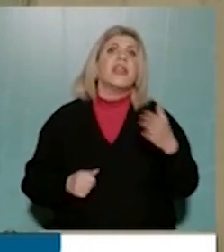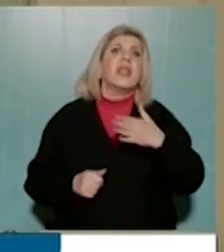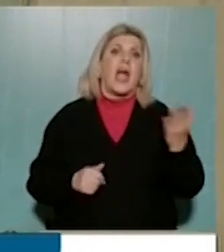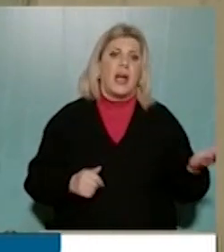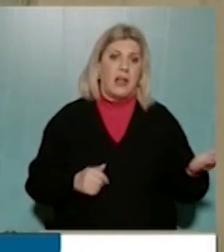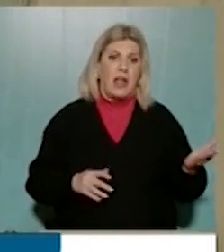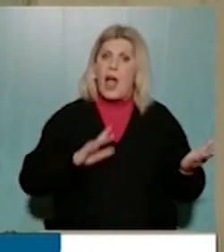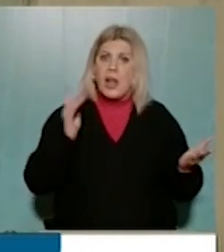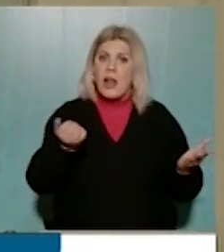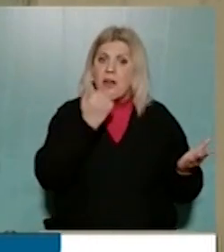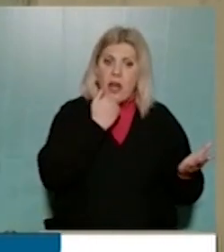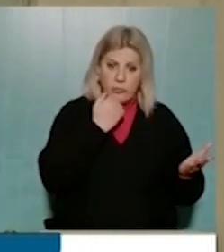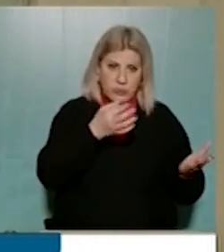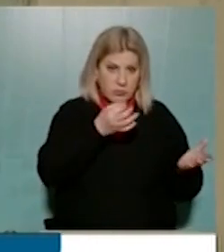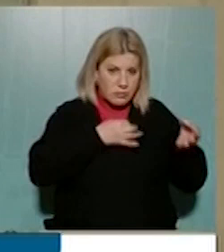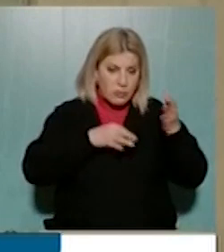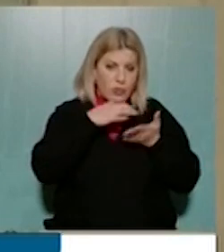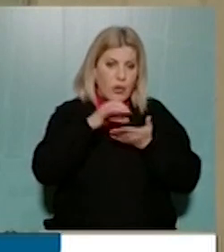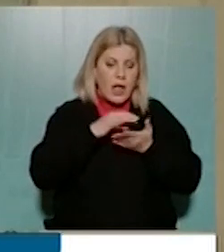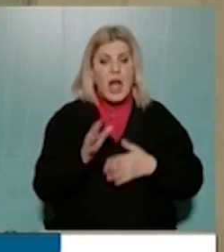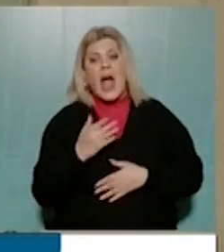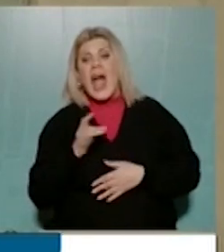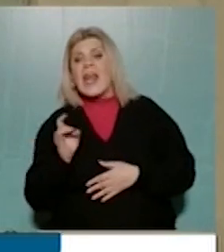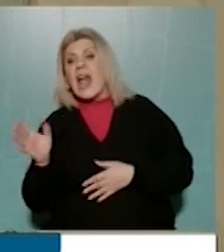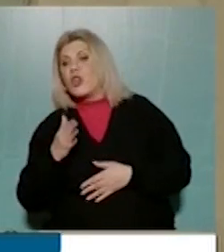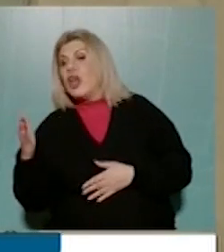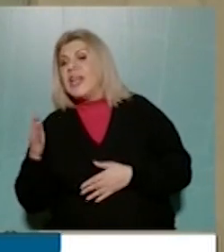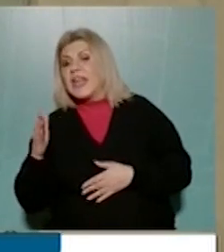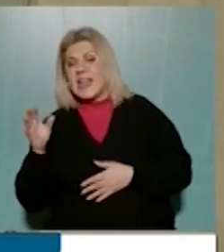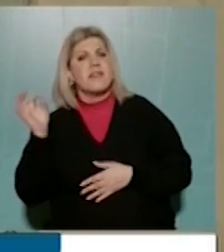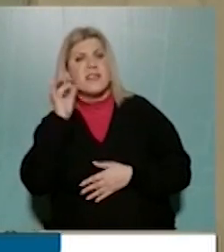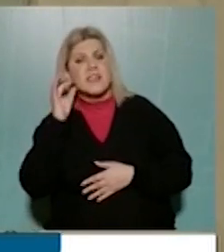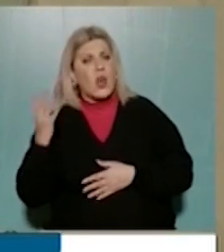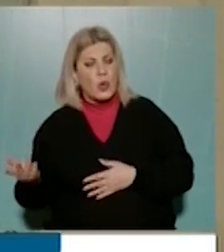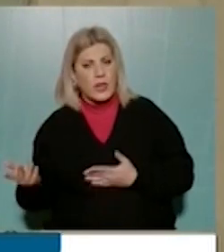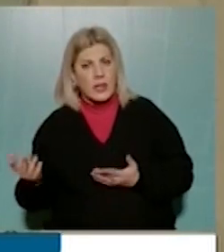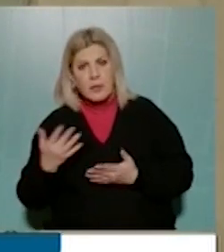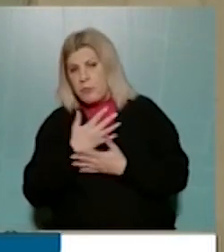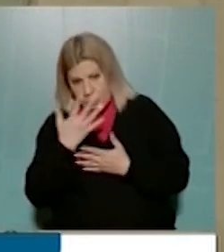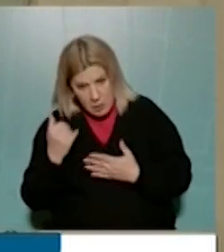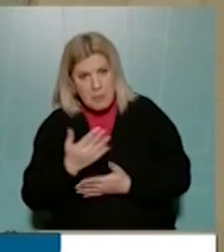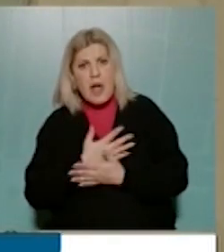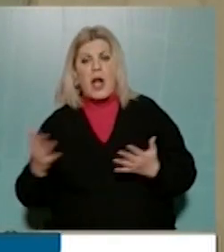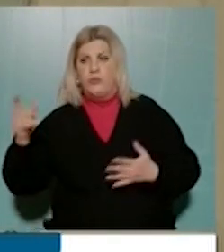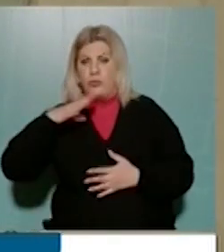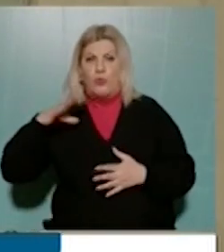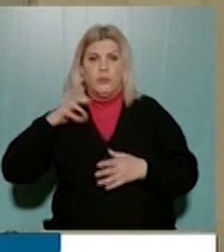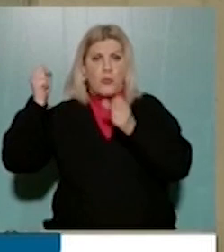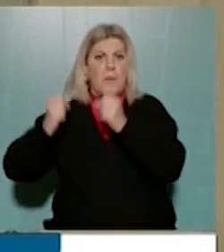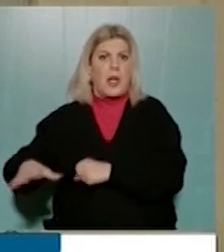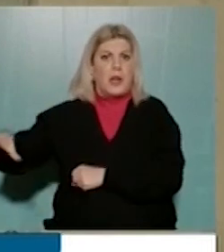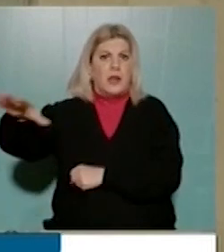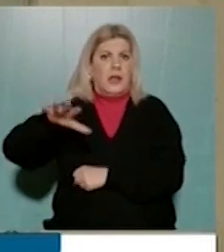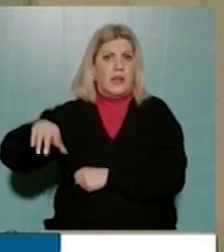κάνω αν κάνω λάθος διορθώστε με για τα ανατολικά που αφορούν ένα πολύ μεγάλο κομμάτι των ε